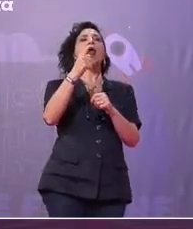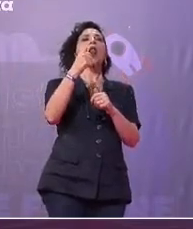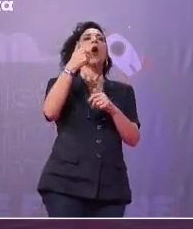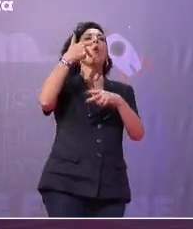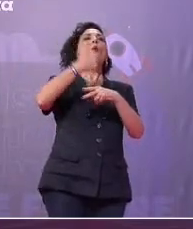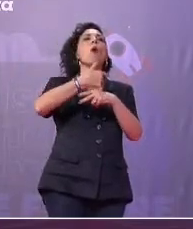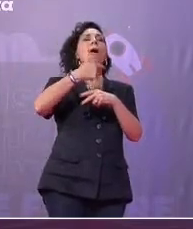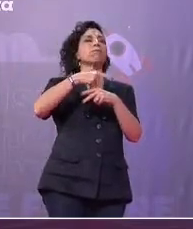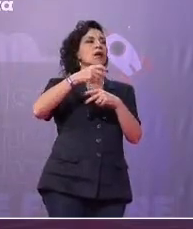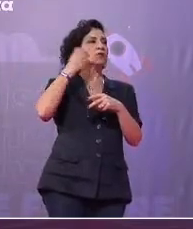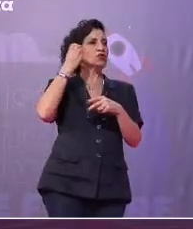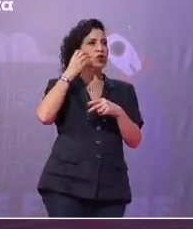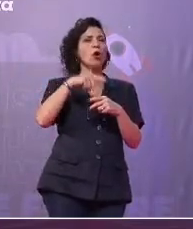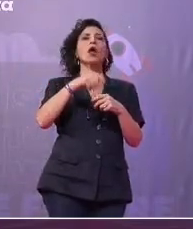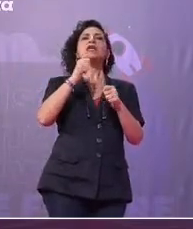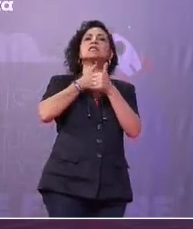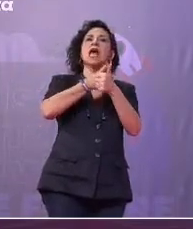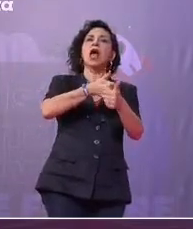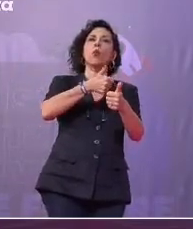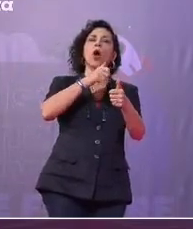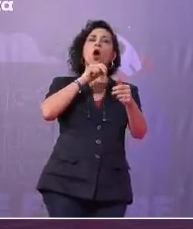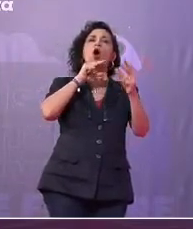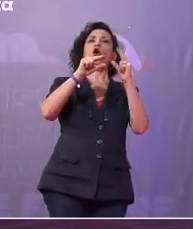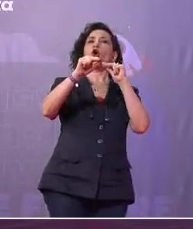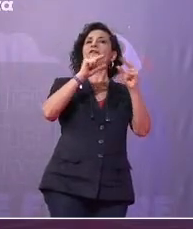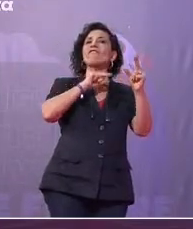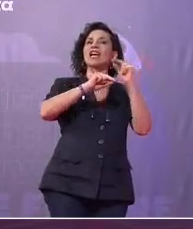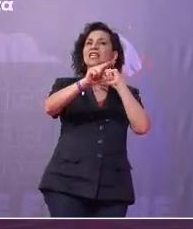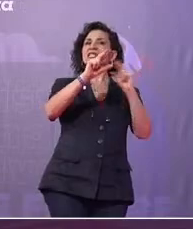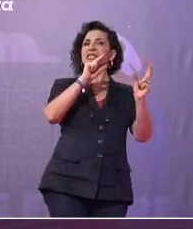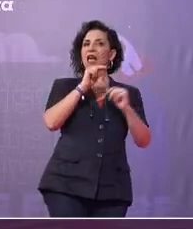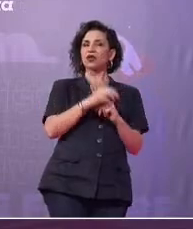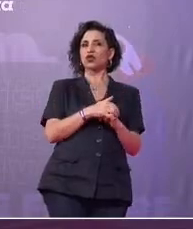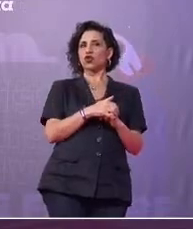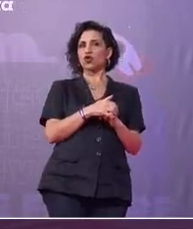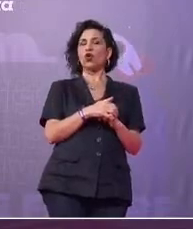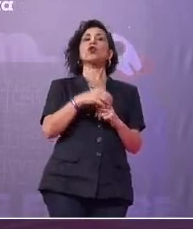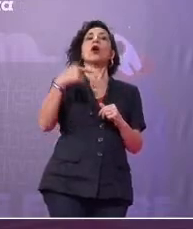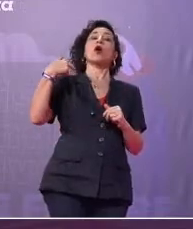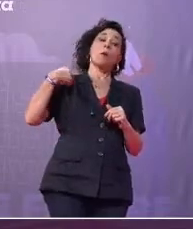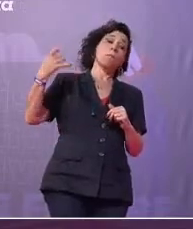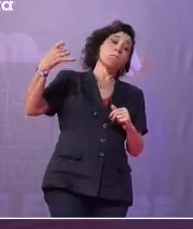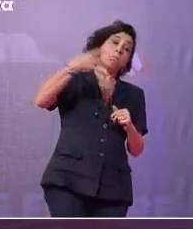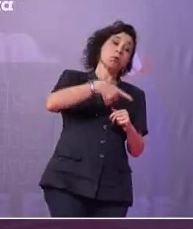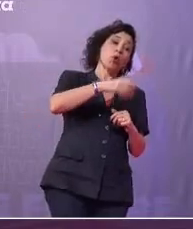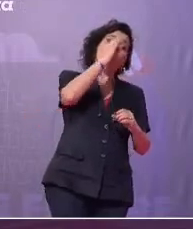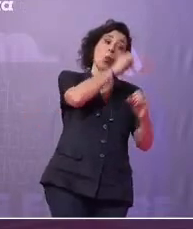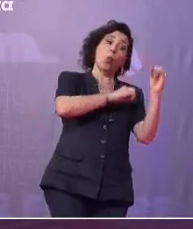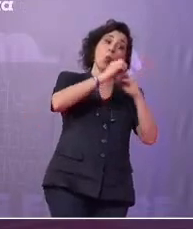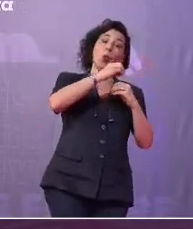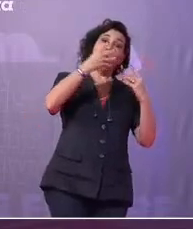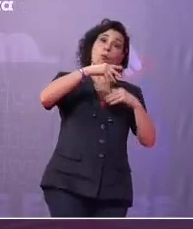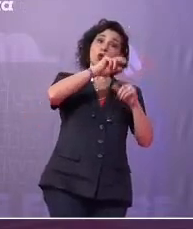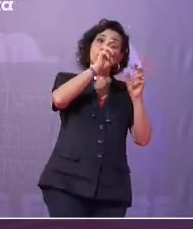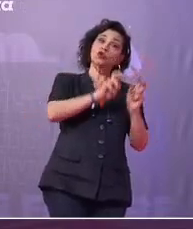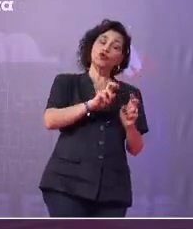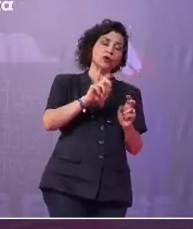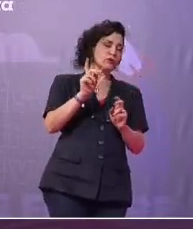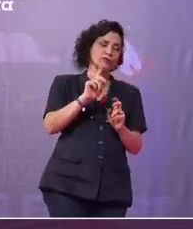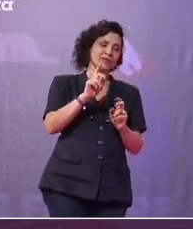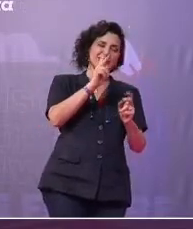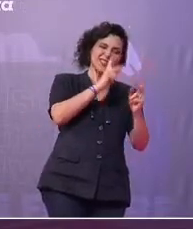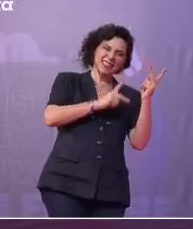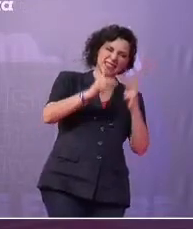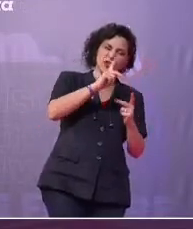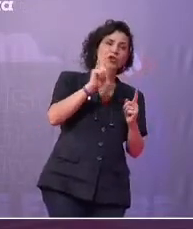velocemente di seguire le conversazioni quindi non batto Google a fare il motore di ricerca ma cerco di arrivare prima di